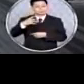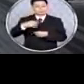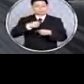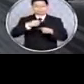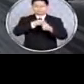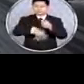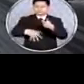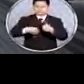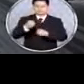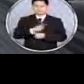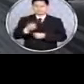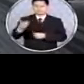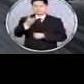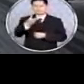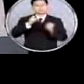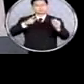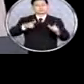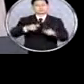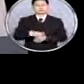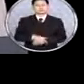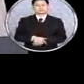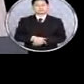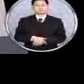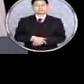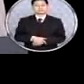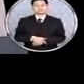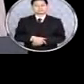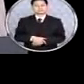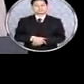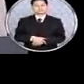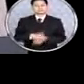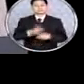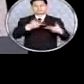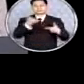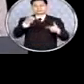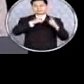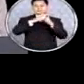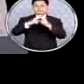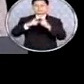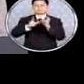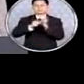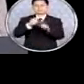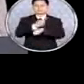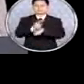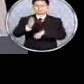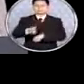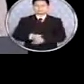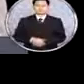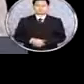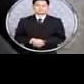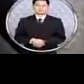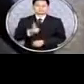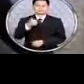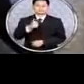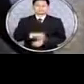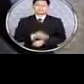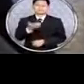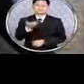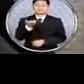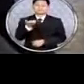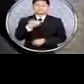跟文化是三件不同的事情，需要。 请蔡英文女士回答，时间是1分30秒。 谢谢。刚